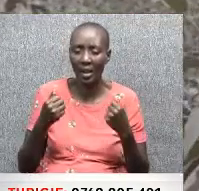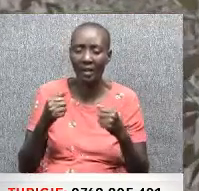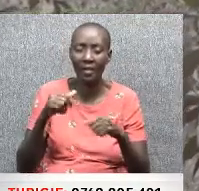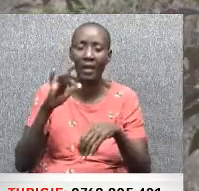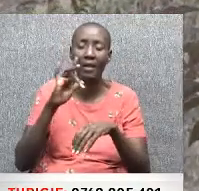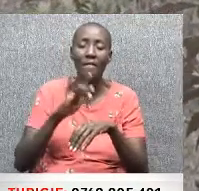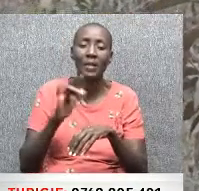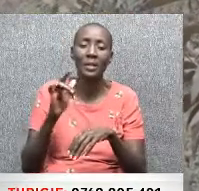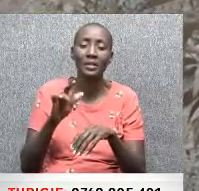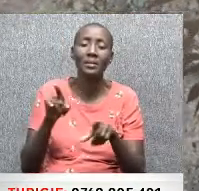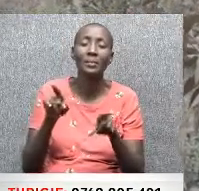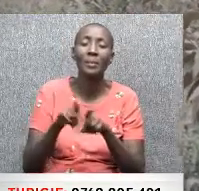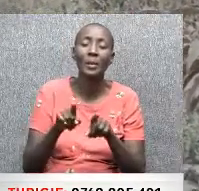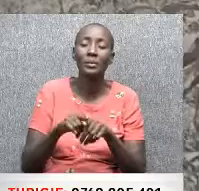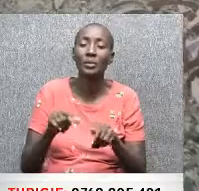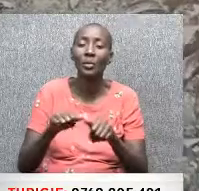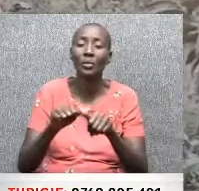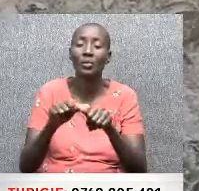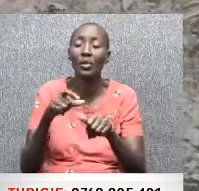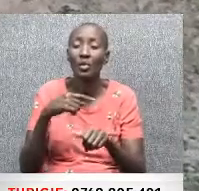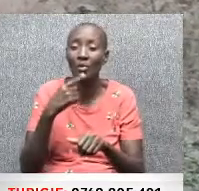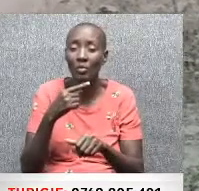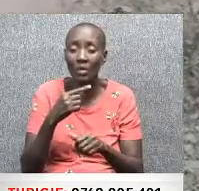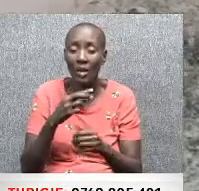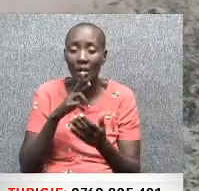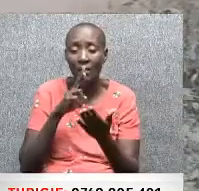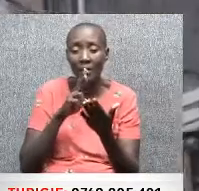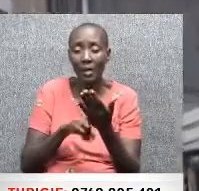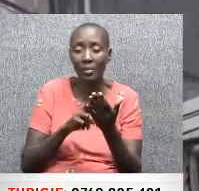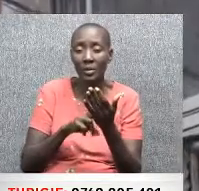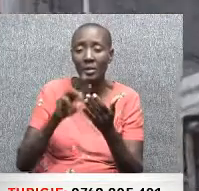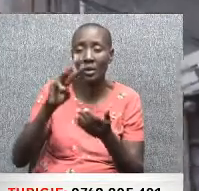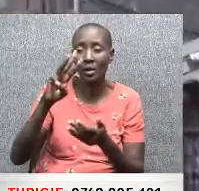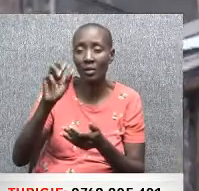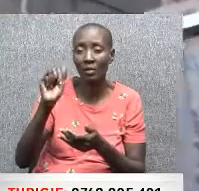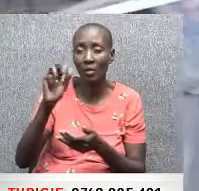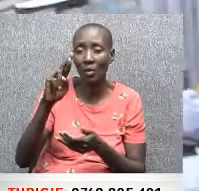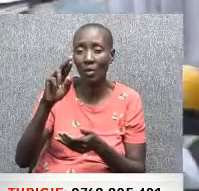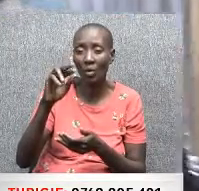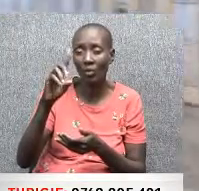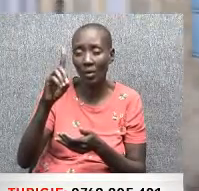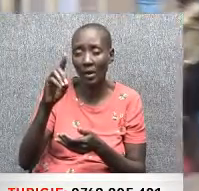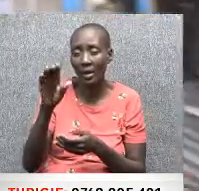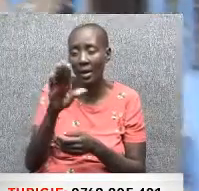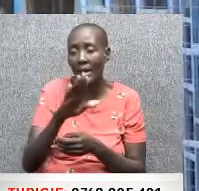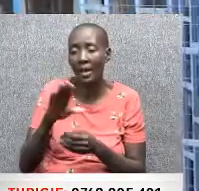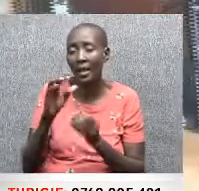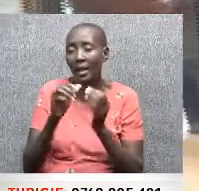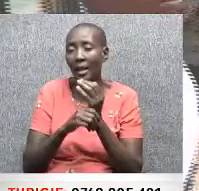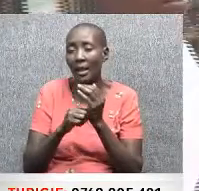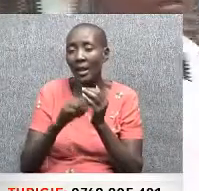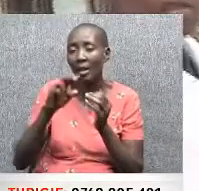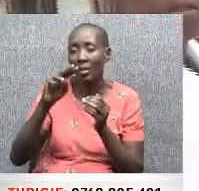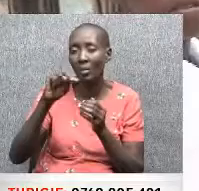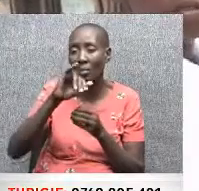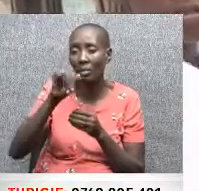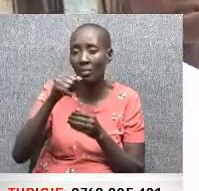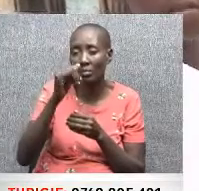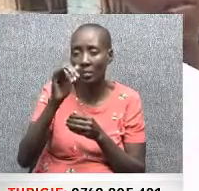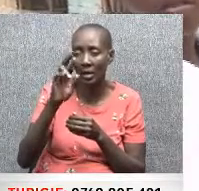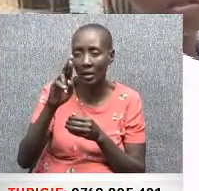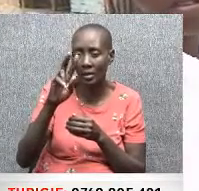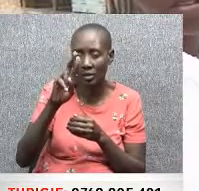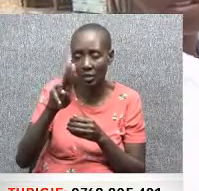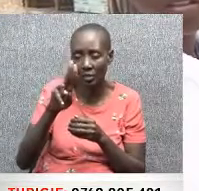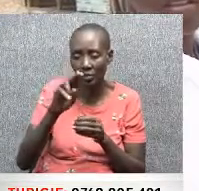vile aliendelea kudai kuwa mwakilishi wadi wa eneo hilo la Njiru amebadilisha mkondo wa maji na kuelekeza eneo la Saika, ila